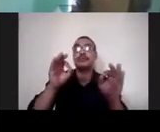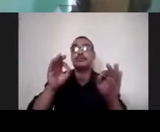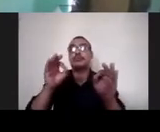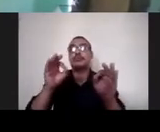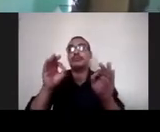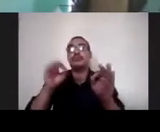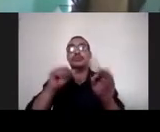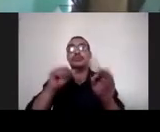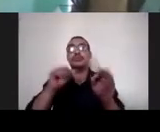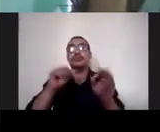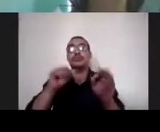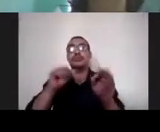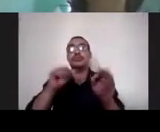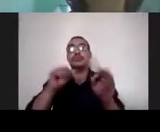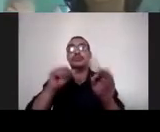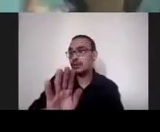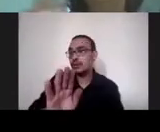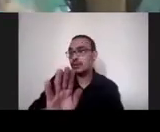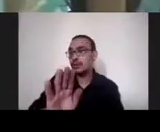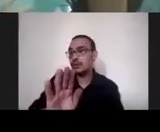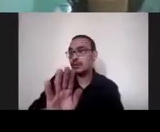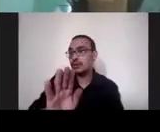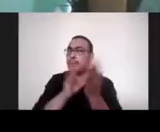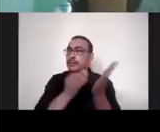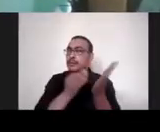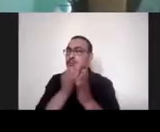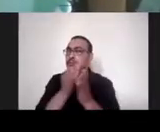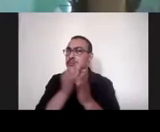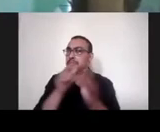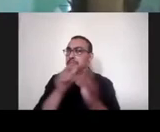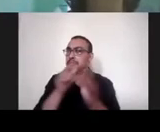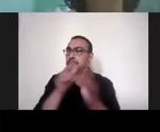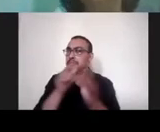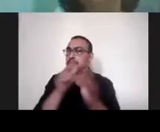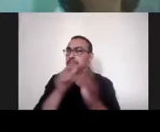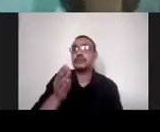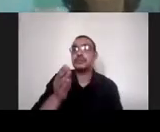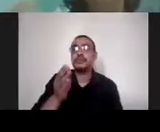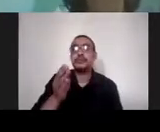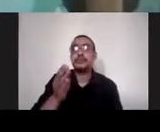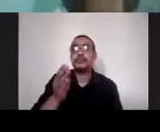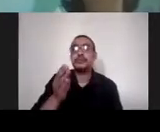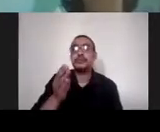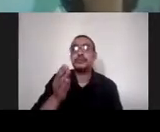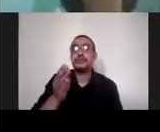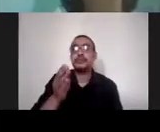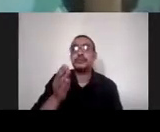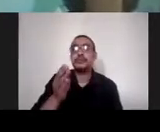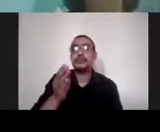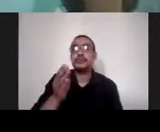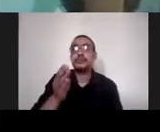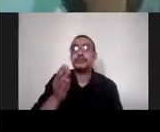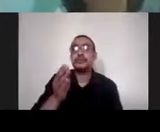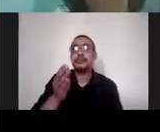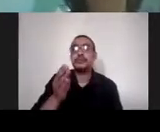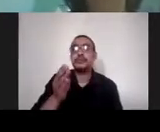भइरहेको छ होइन यौनजन्य व्यवहारहरू एकदमै अटपटा यौनजन्य व्यवहारहरू गरिरहेछ सहमति र श्रीमान श्रीमती नै हो भने पनि